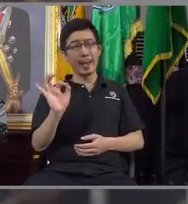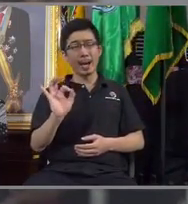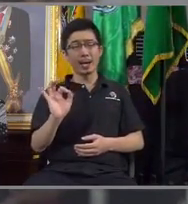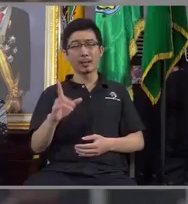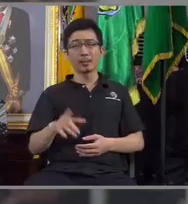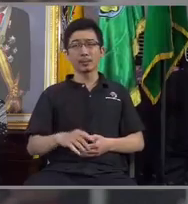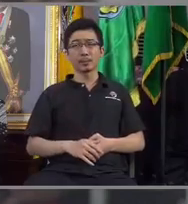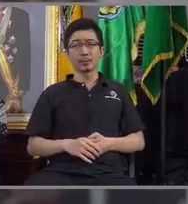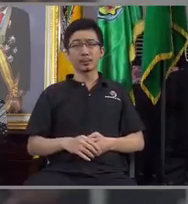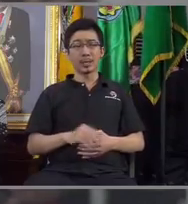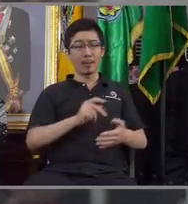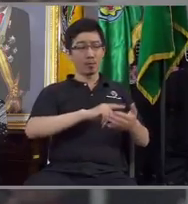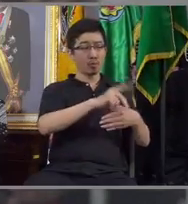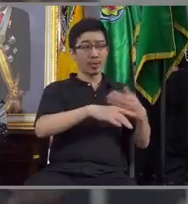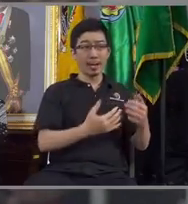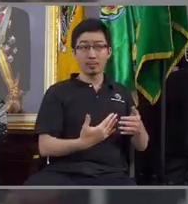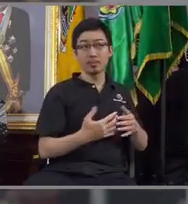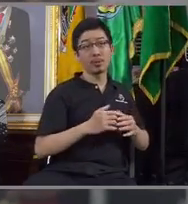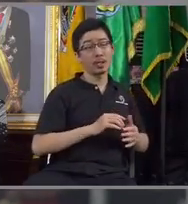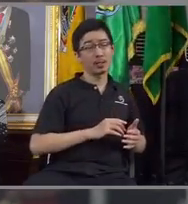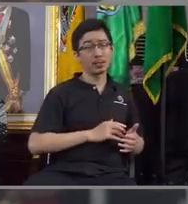revitalisasi Perusda Perusda ya